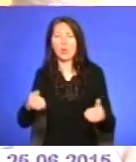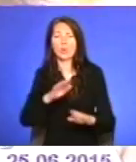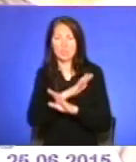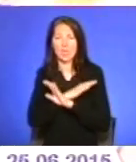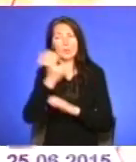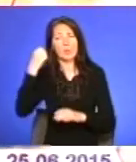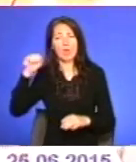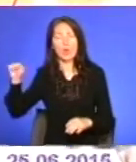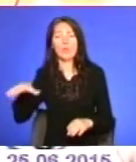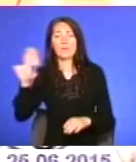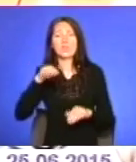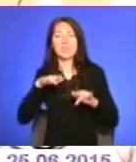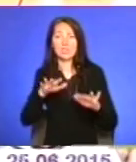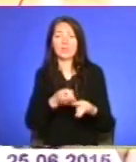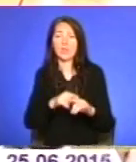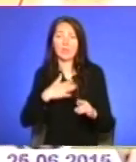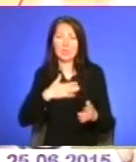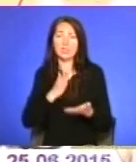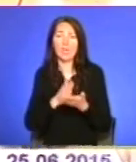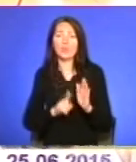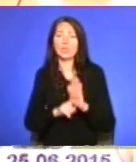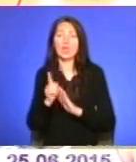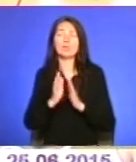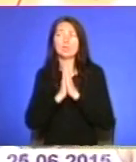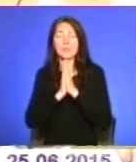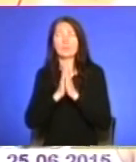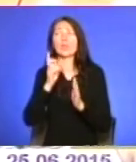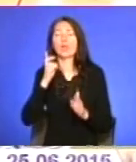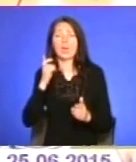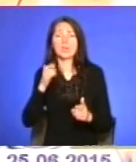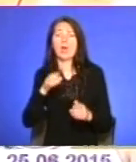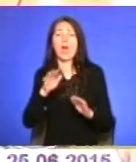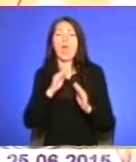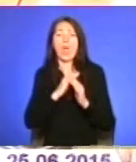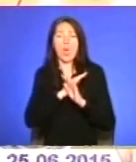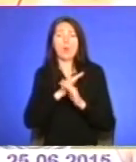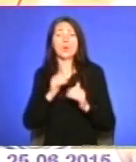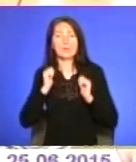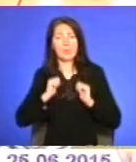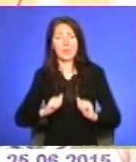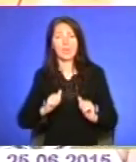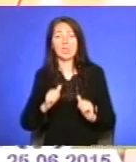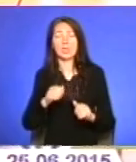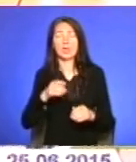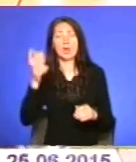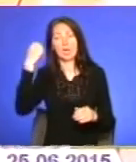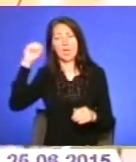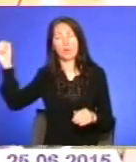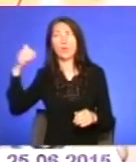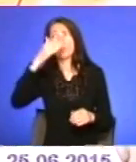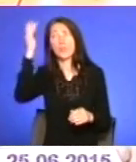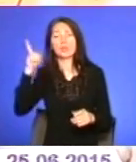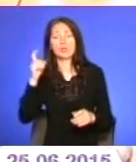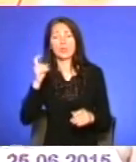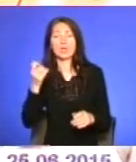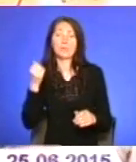у нас відбуваються, починаються з молебену. З молебену за упокій Героїв Небесної Сотні, за упокій Героїв України. Після цього